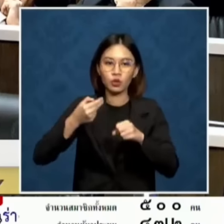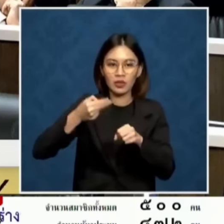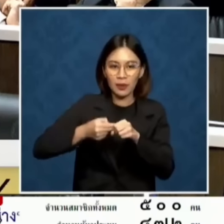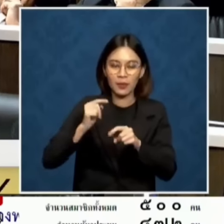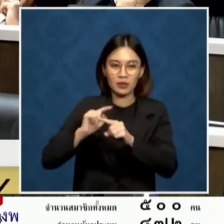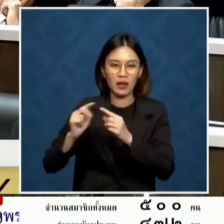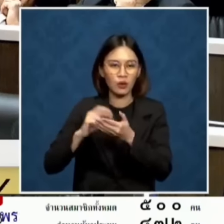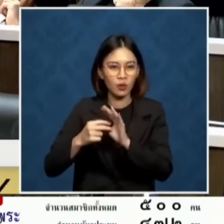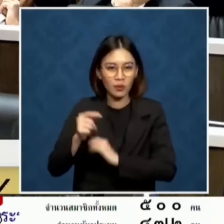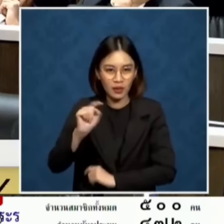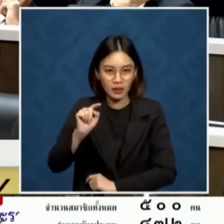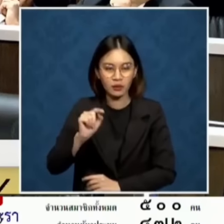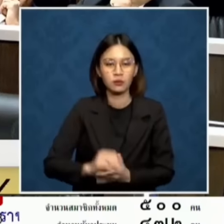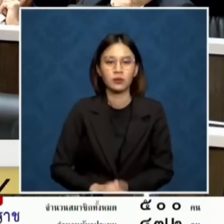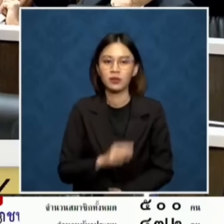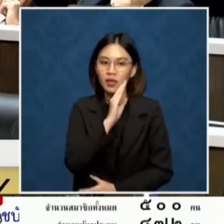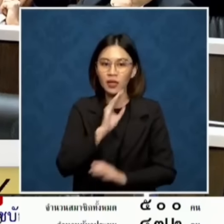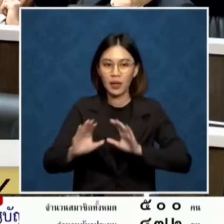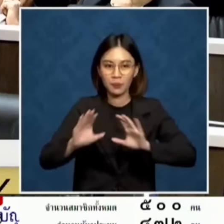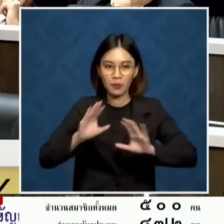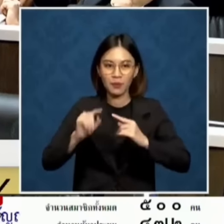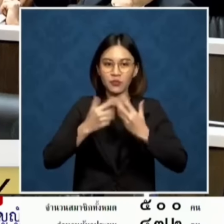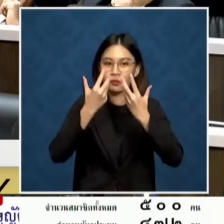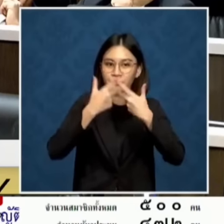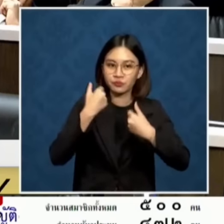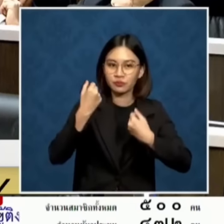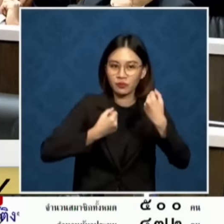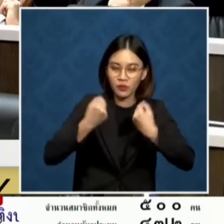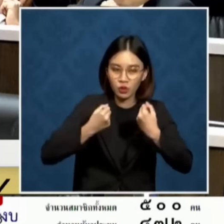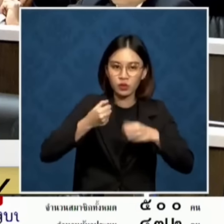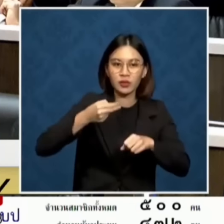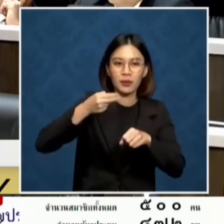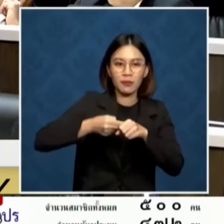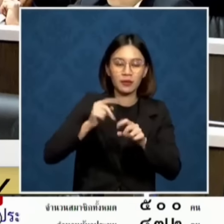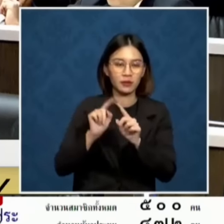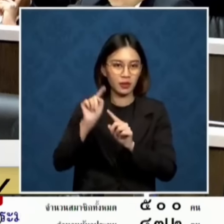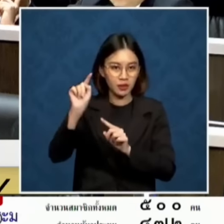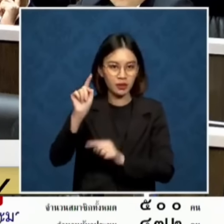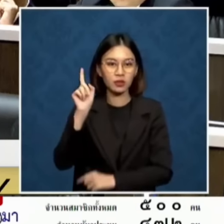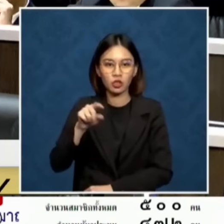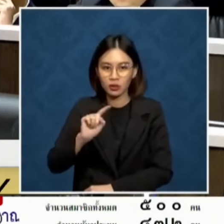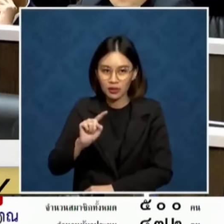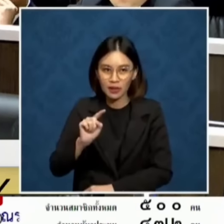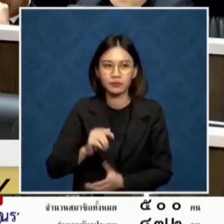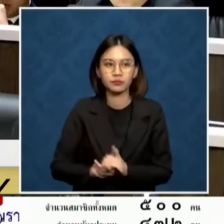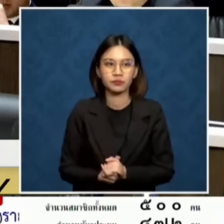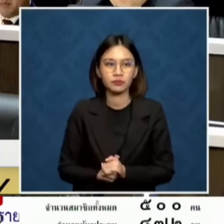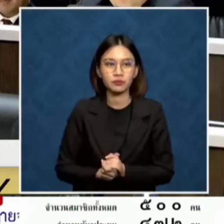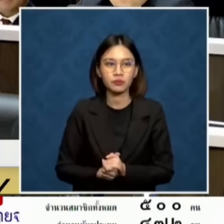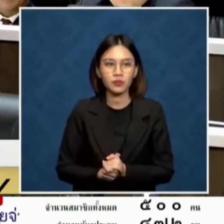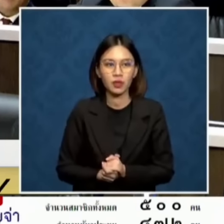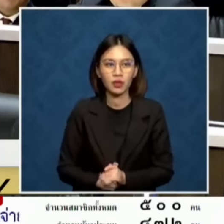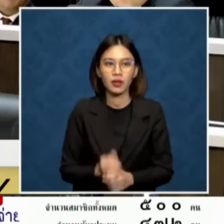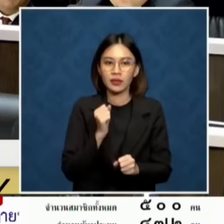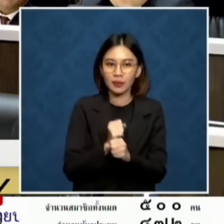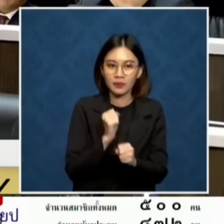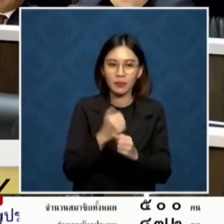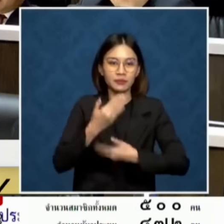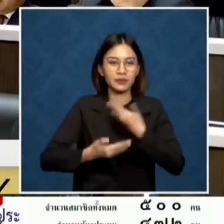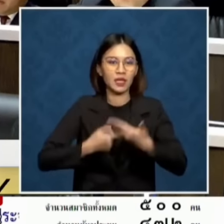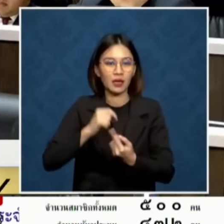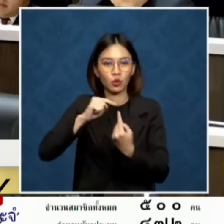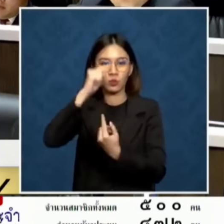ได้แปลว่าอะไรแปลว่าถ้าเปรียบเทียบกับอุตสาหกรรมรถยนต์สันดาป1ท่านต้องรักษาโกรธจากการผลิตและตลาด